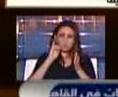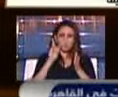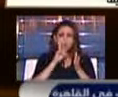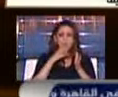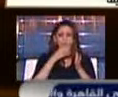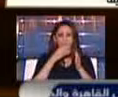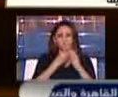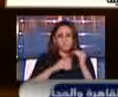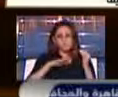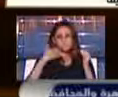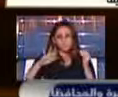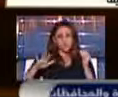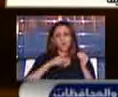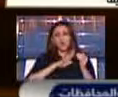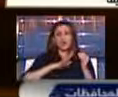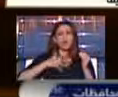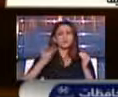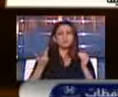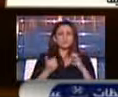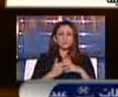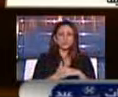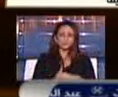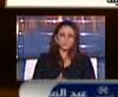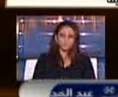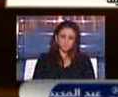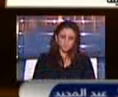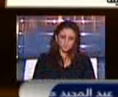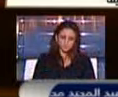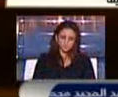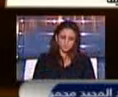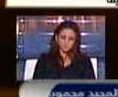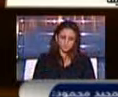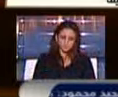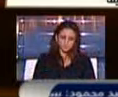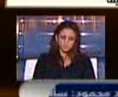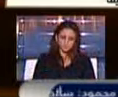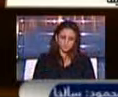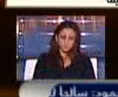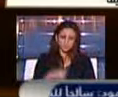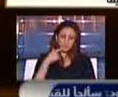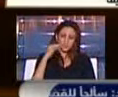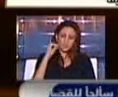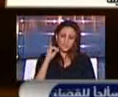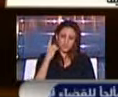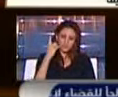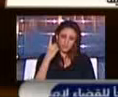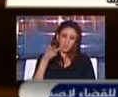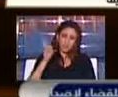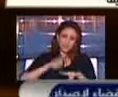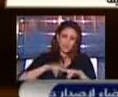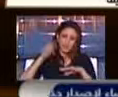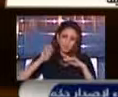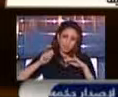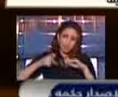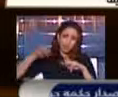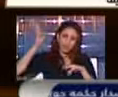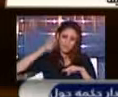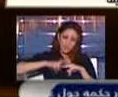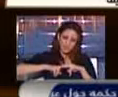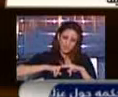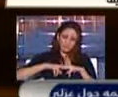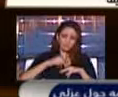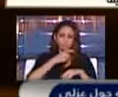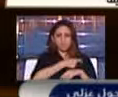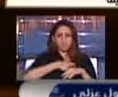أنت طلباتك إيه؟ والله هو تعليق على الإعلان الدستوري اللي هو بالنسبة للمادة الأولى إعادة المحاكمات وإقالة